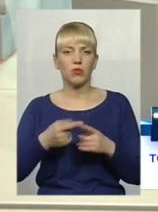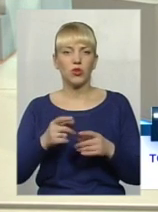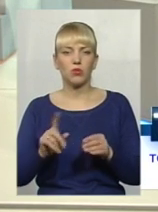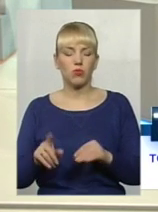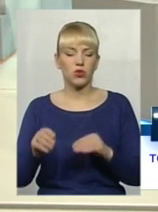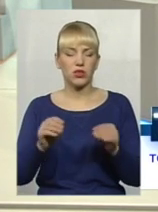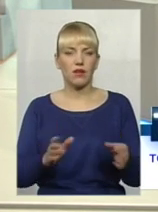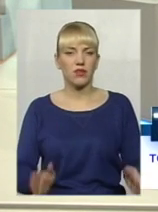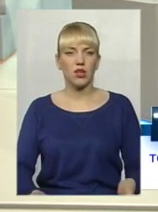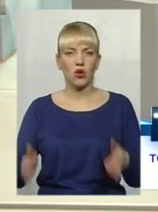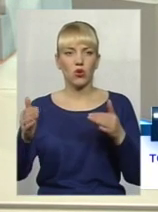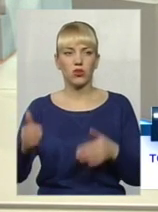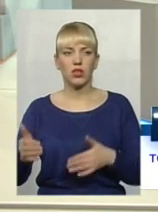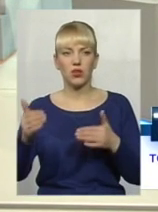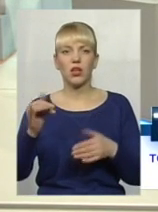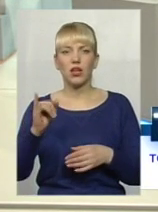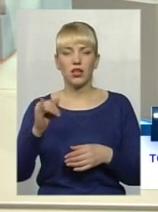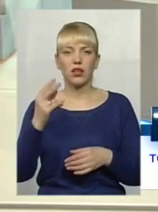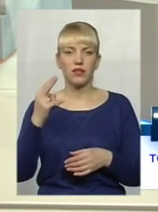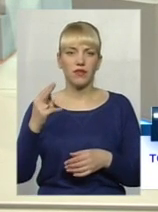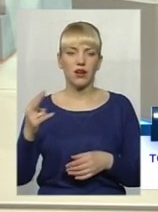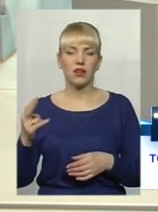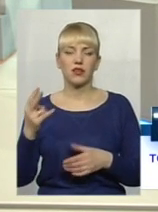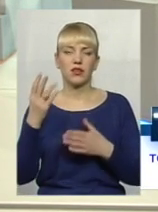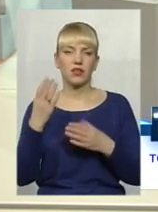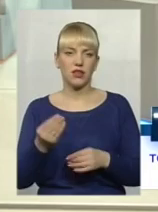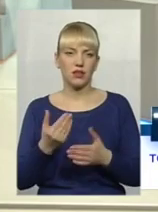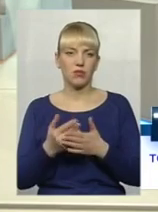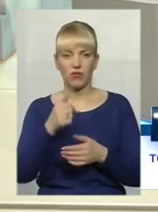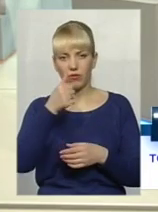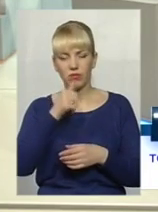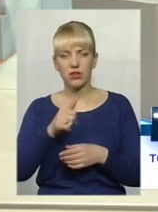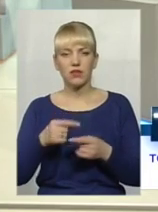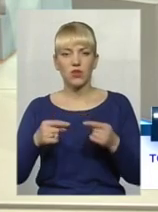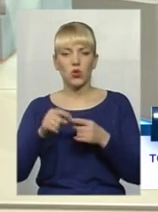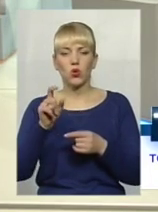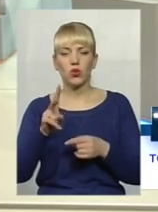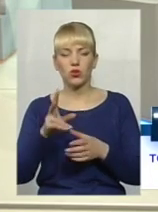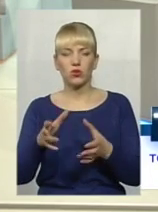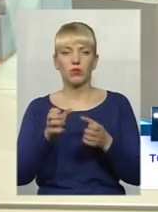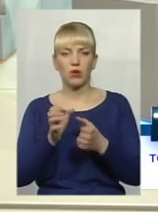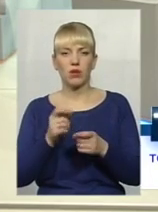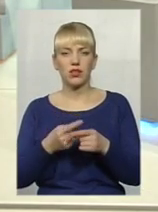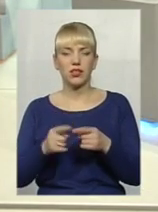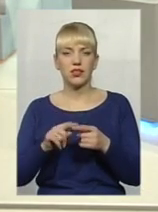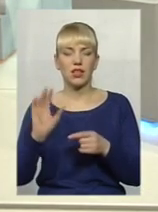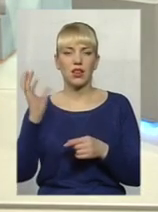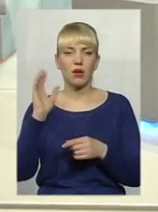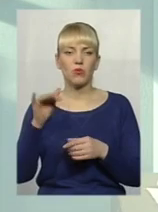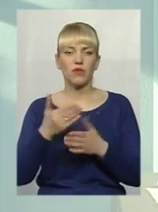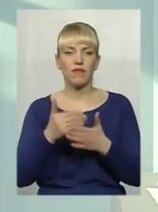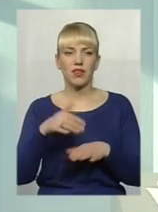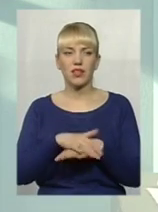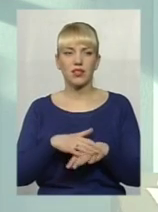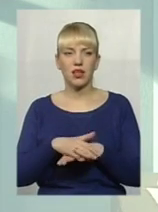і принаймні 2-3 дні в місяць вони зможуть визначити людину, яка буде приймати ці лампочки від населення, щоб населенню комфортніше було